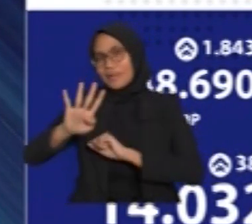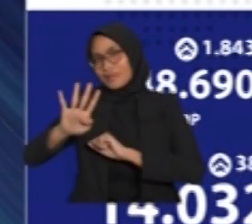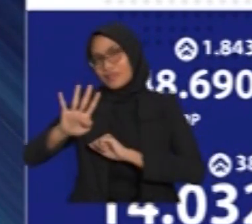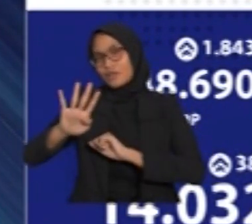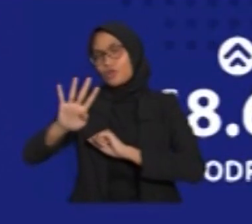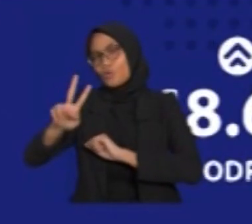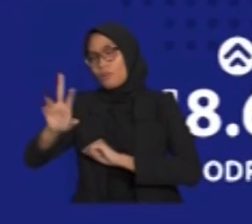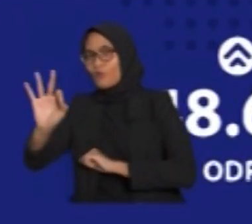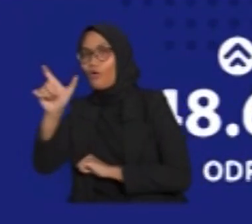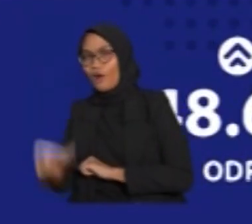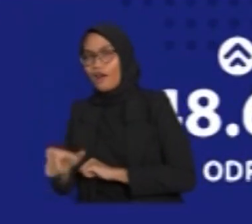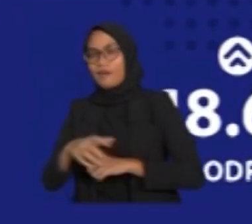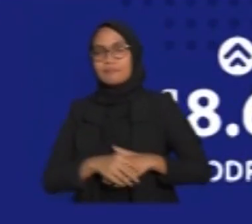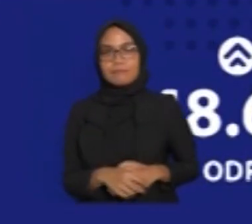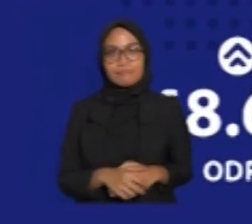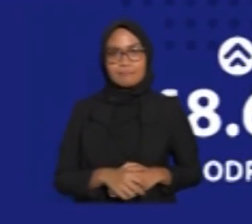99433